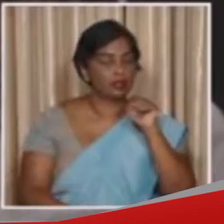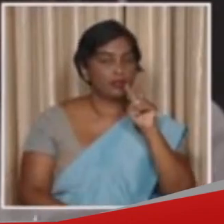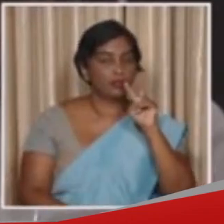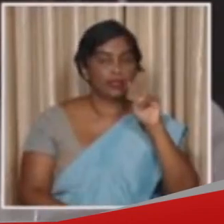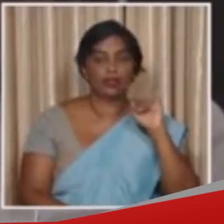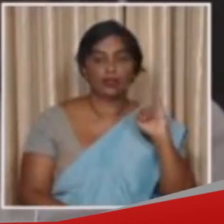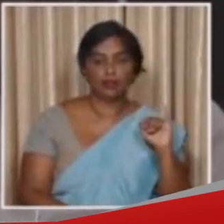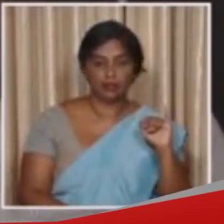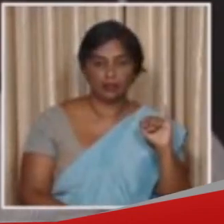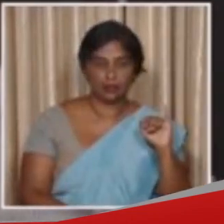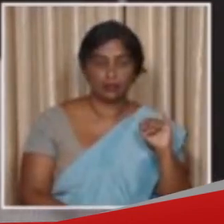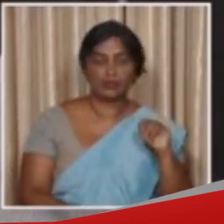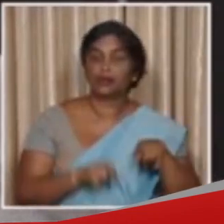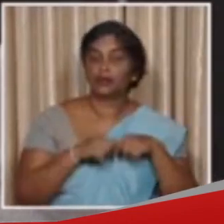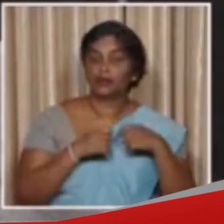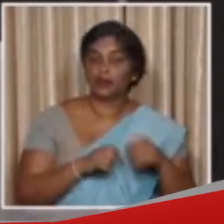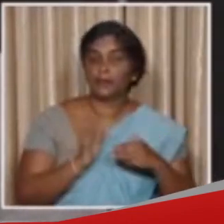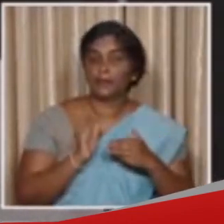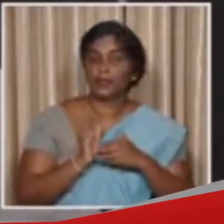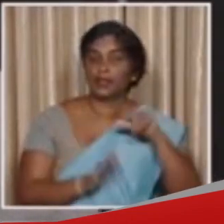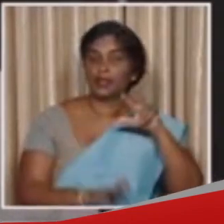860.26 වියදම මිලියන